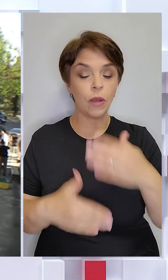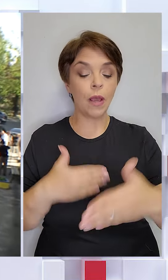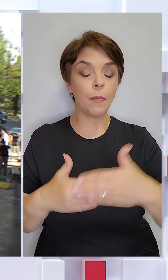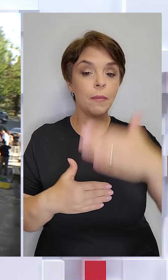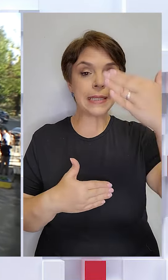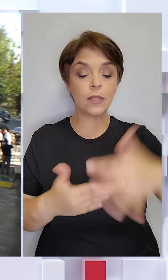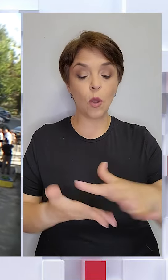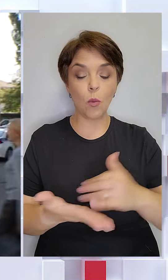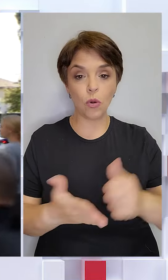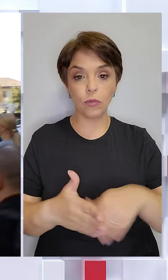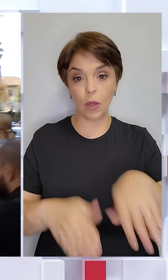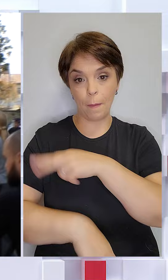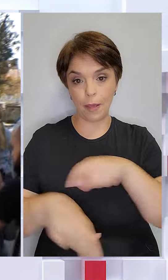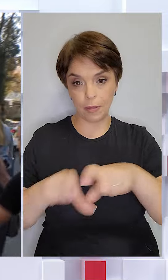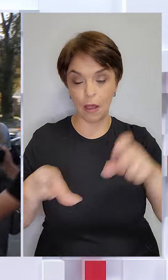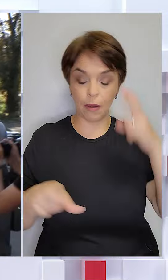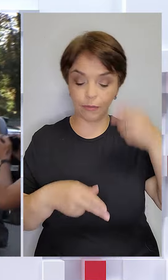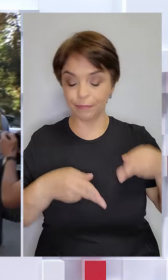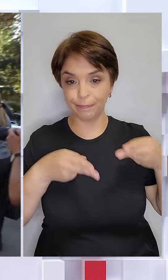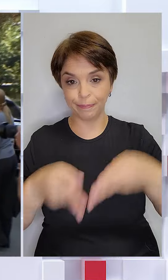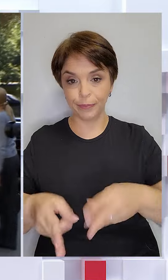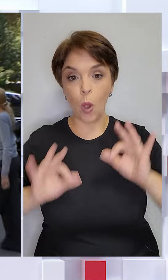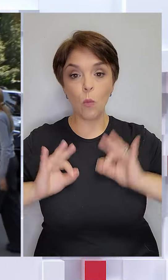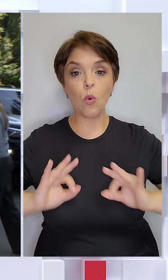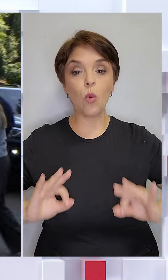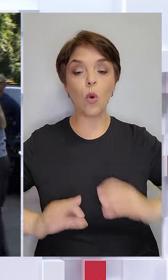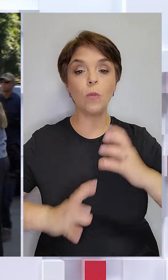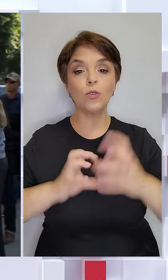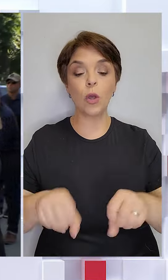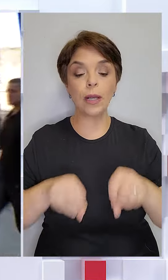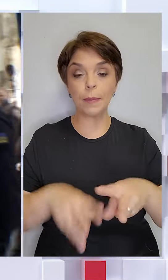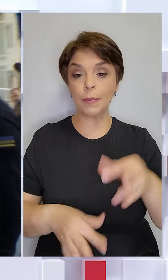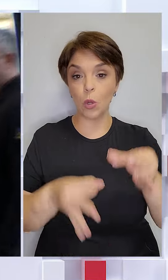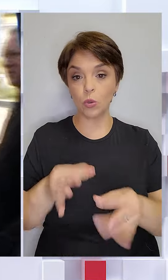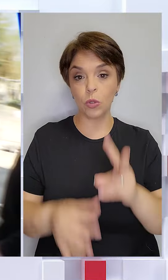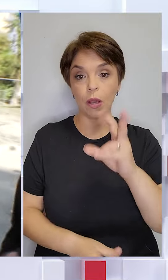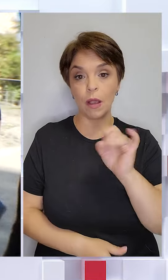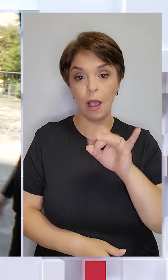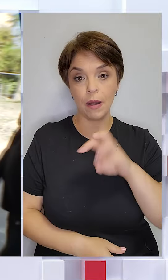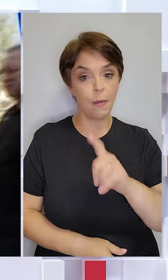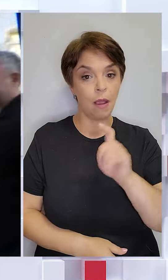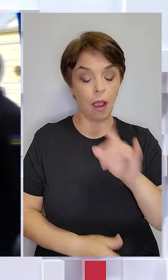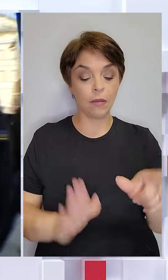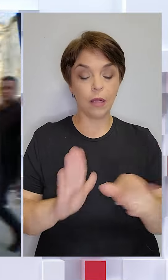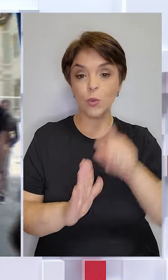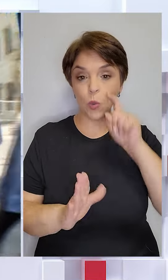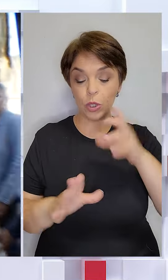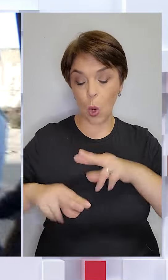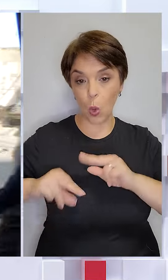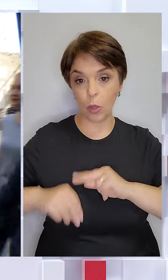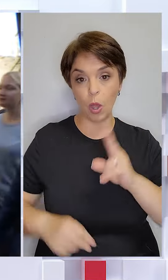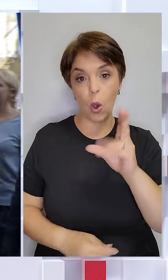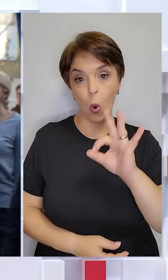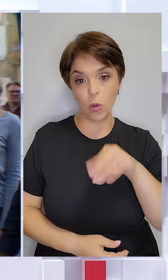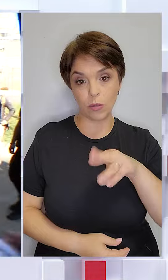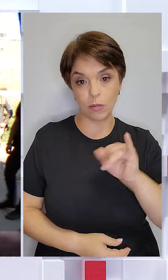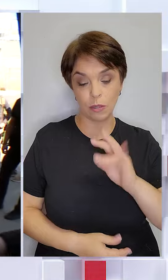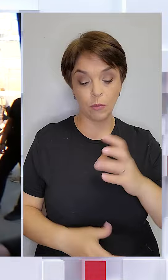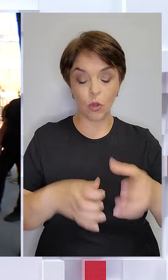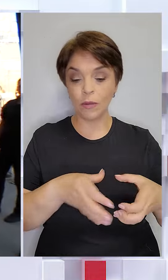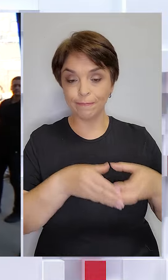стінами поруйнованого медзакладу. До Києва приїхав прокурор Міжнародного кримінального суду Карім Хан. Разом із українським колегою Андрієм Костіним